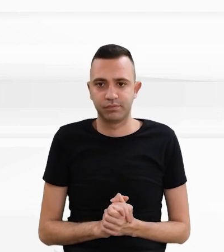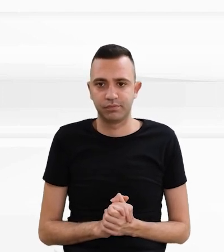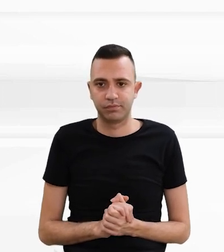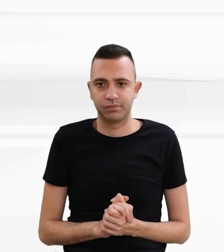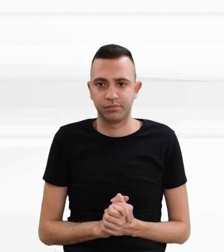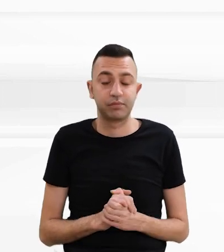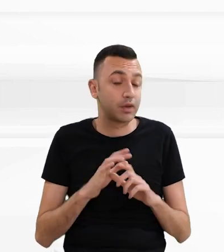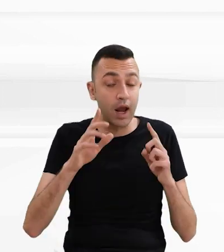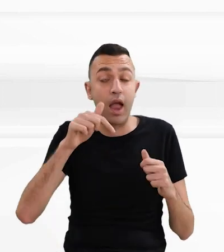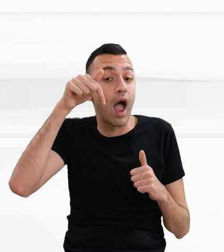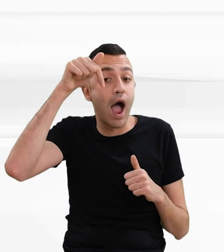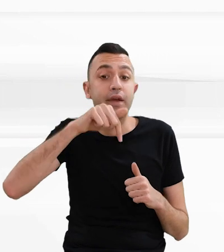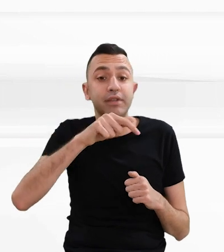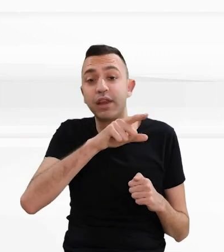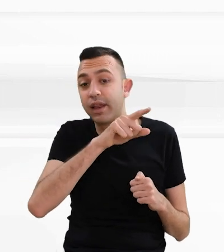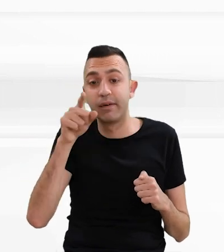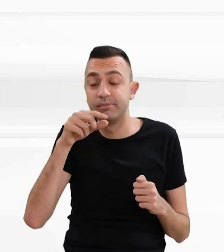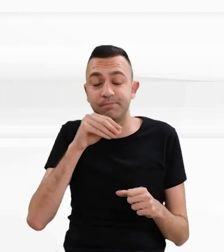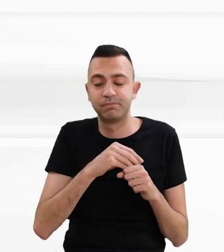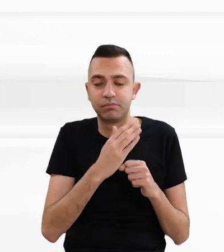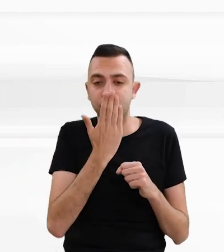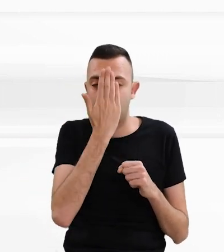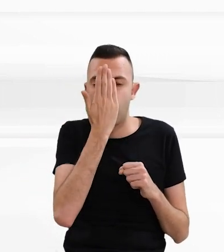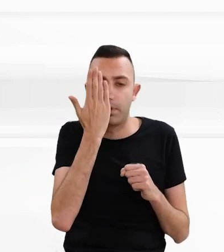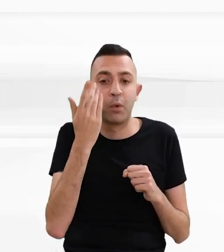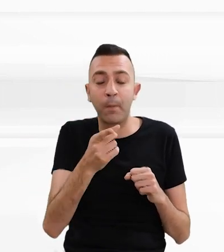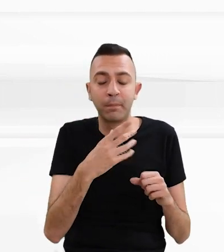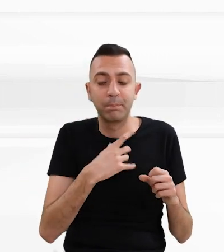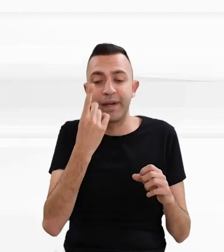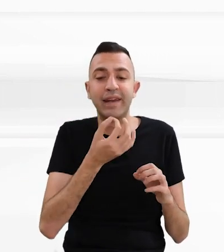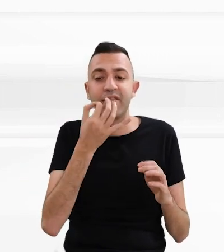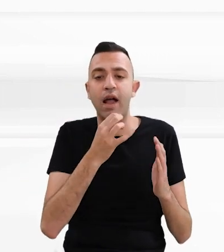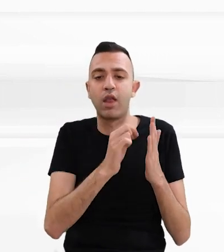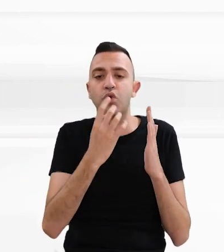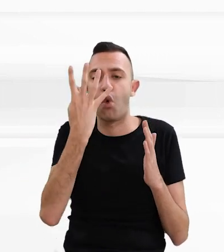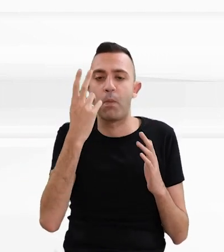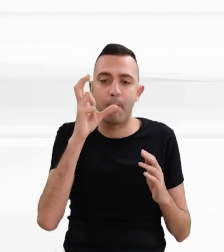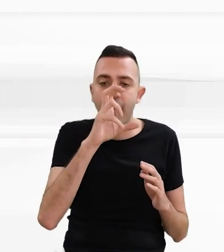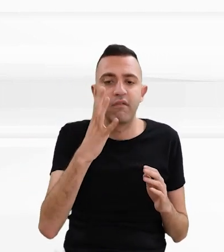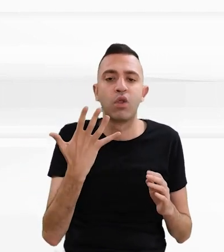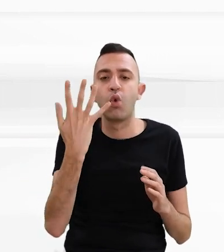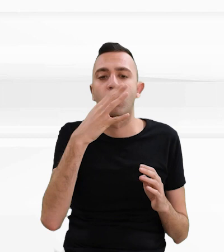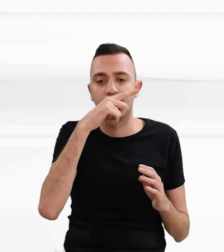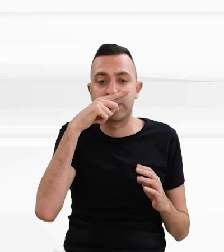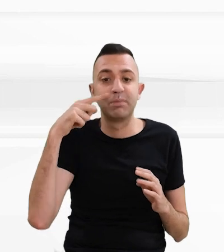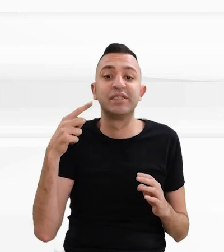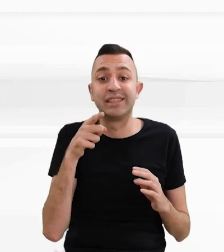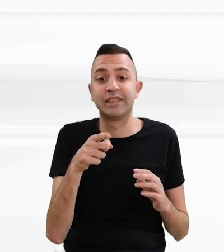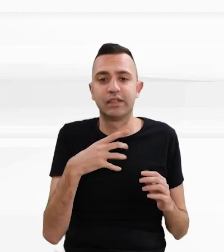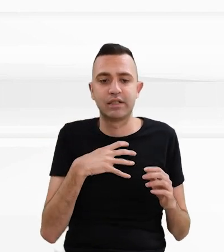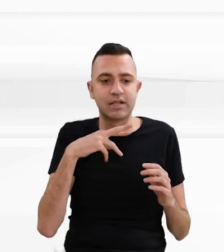çarpımı nedir aşağıda Sadece ön yüzlerinde birer üslü ifadenin yazılı olduğu dört mavi ve 4 kırmızı kart verilmiştir